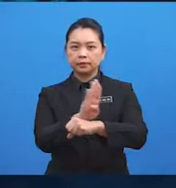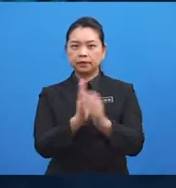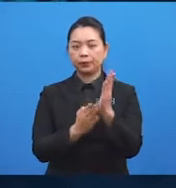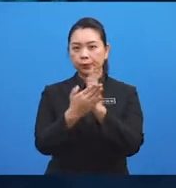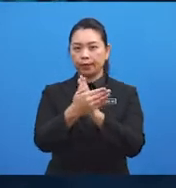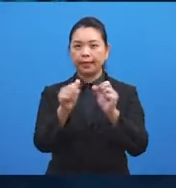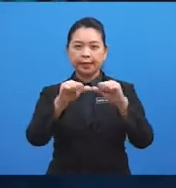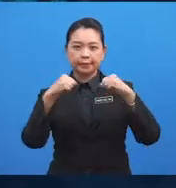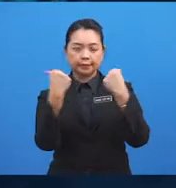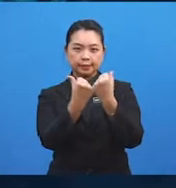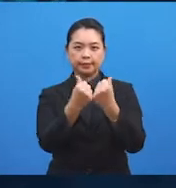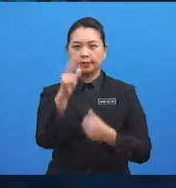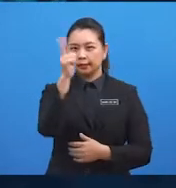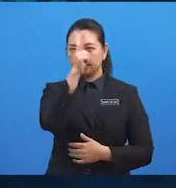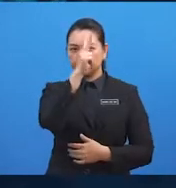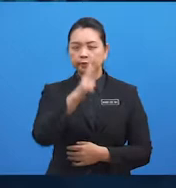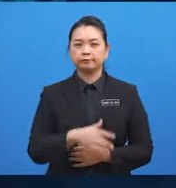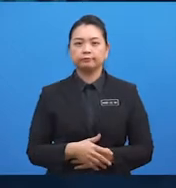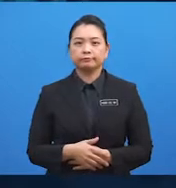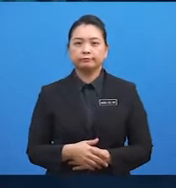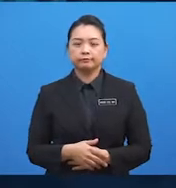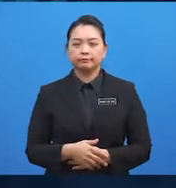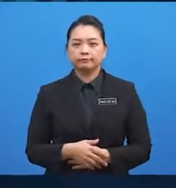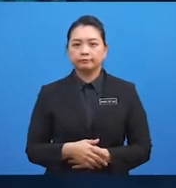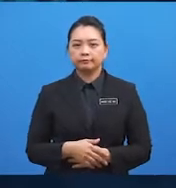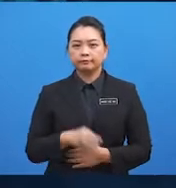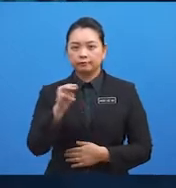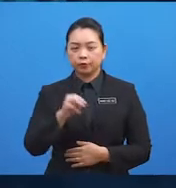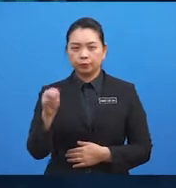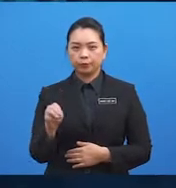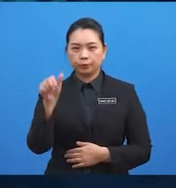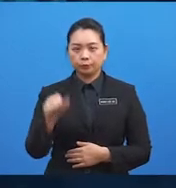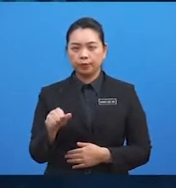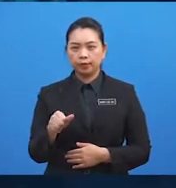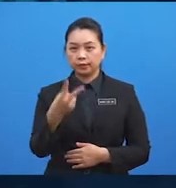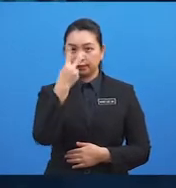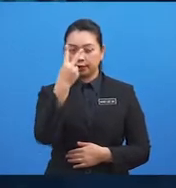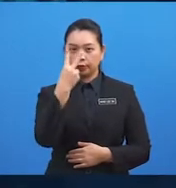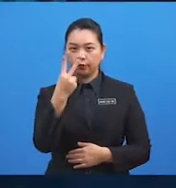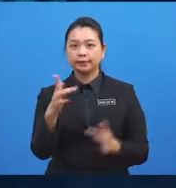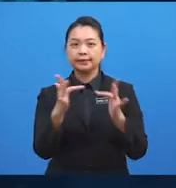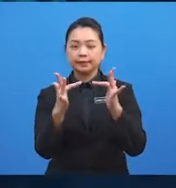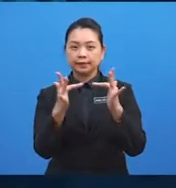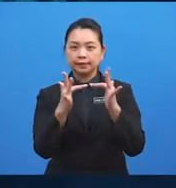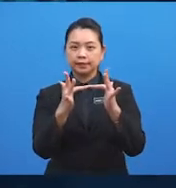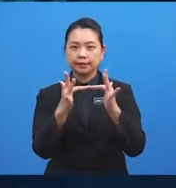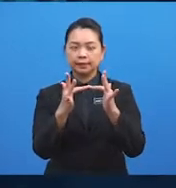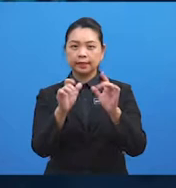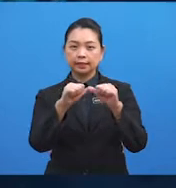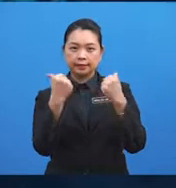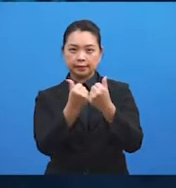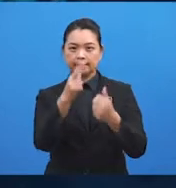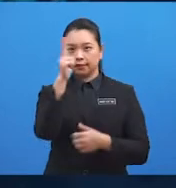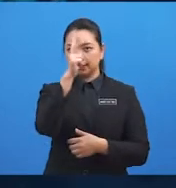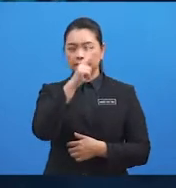oleh agensi kerajaan. Murid-murid boleh melayari laman sesuai agensi